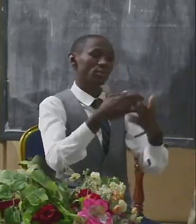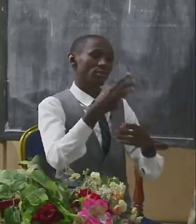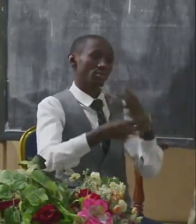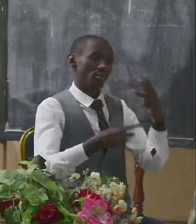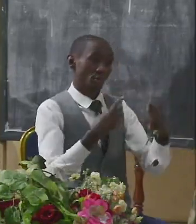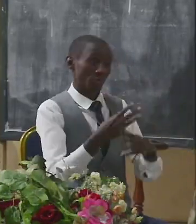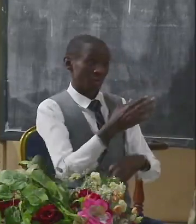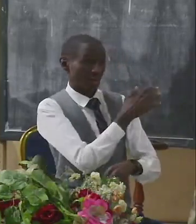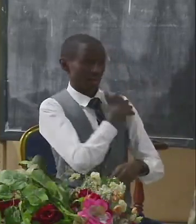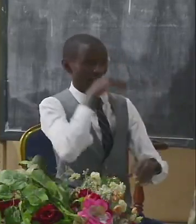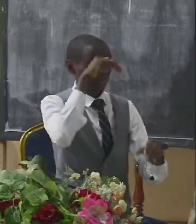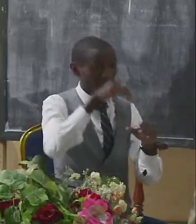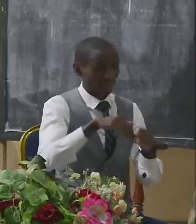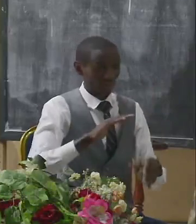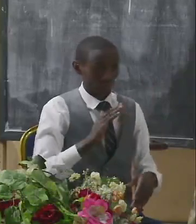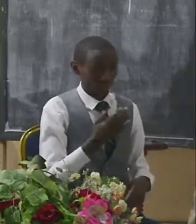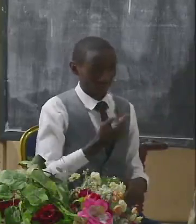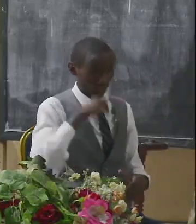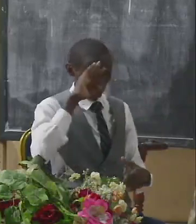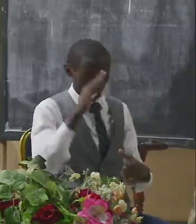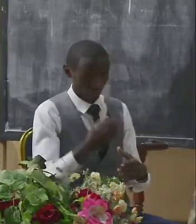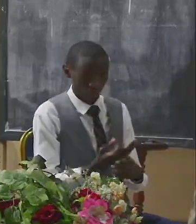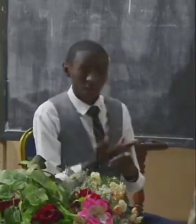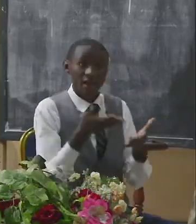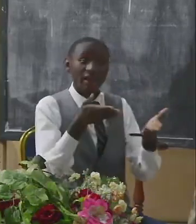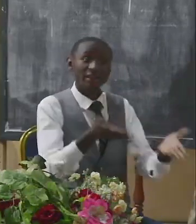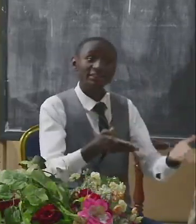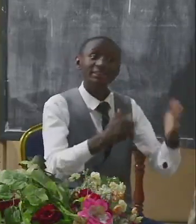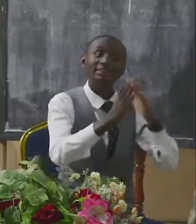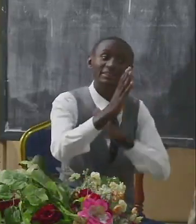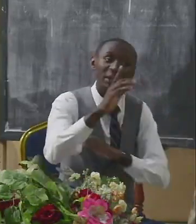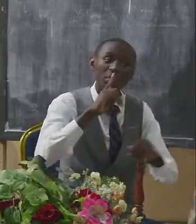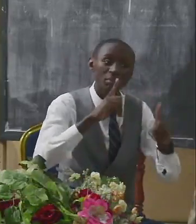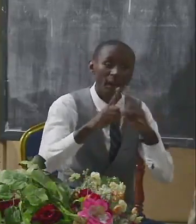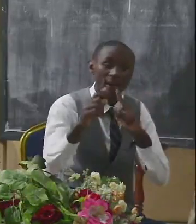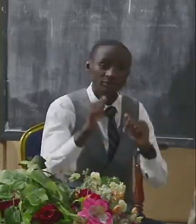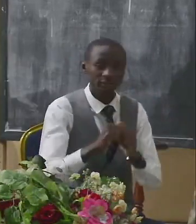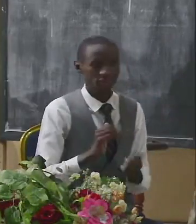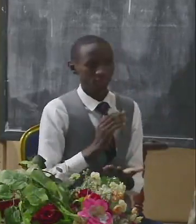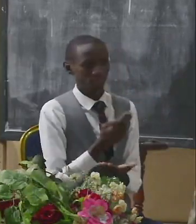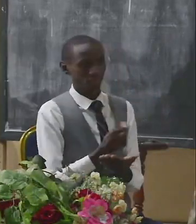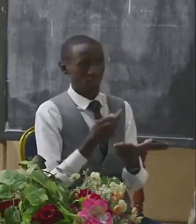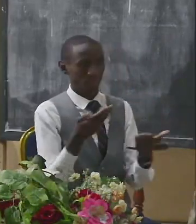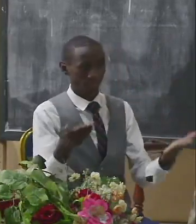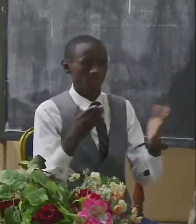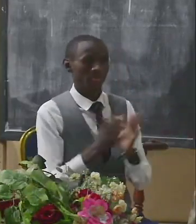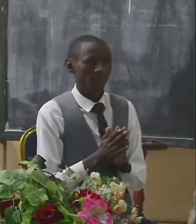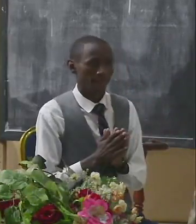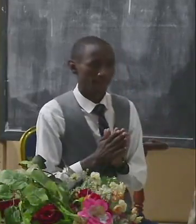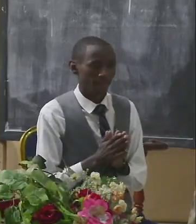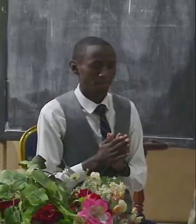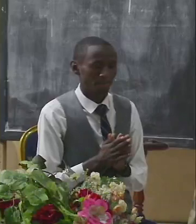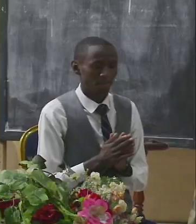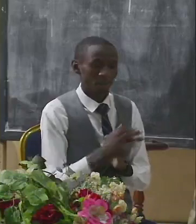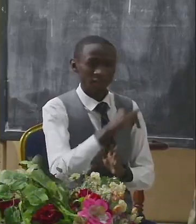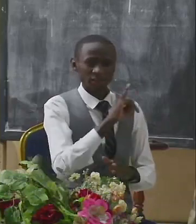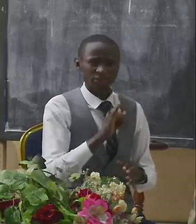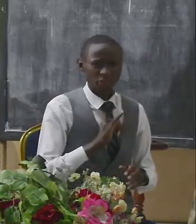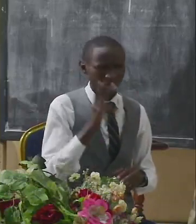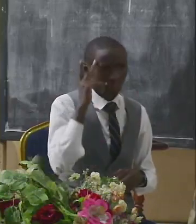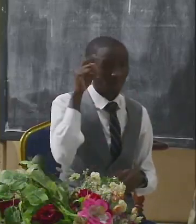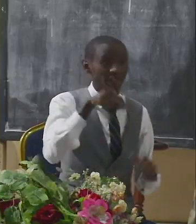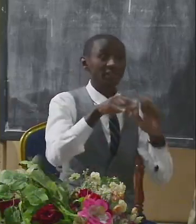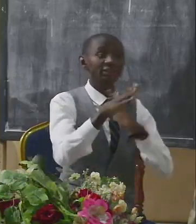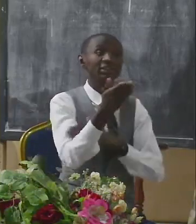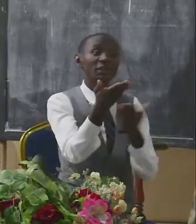dans notre foi, na katika imani yetu, ici Dieu nous parle. Hapa Mungu anasemaka nasi. J'espère que Dieu va